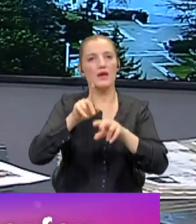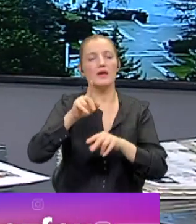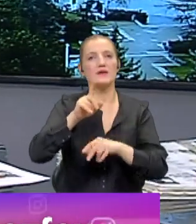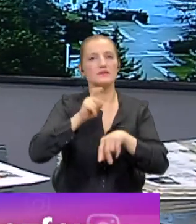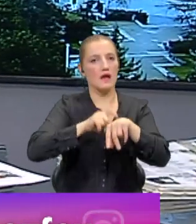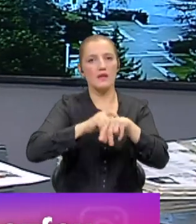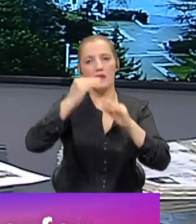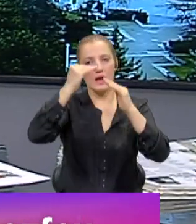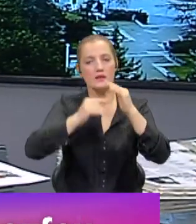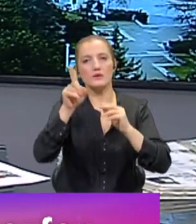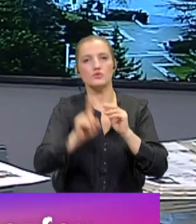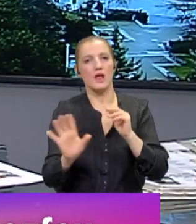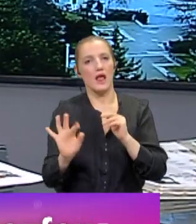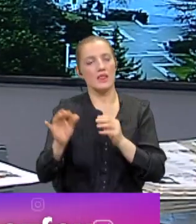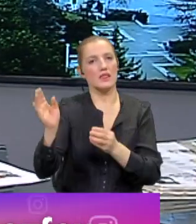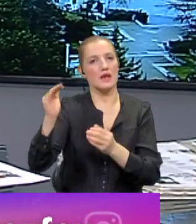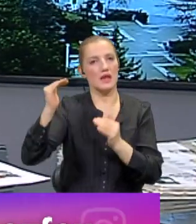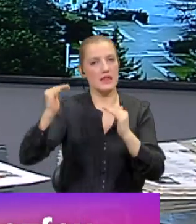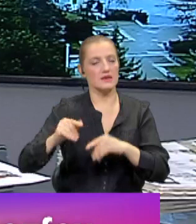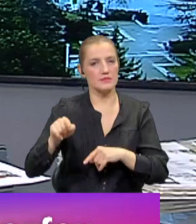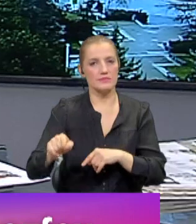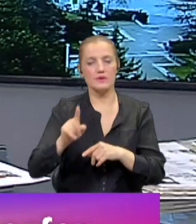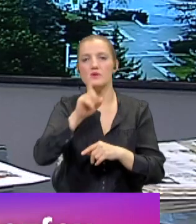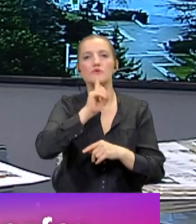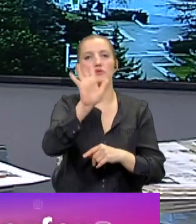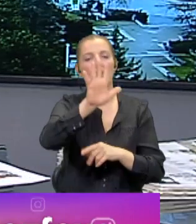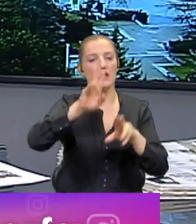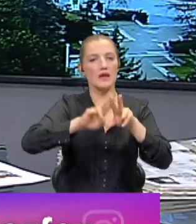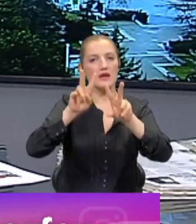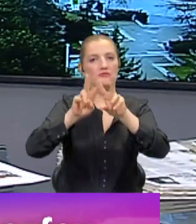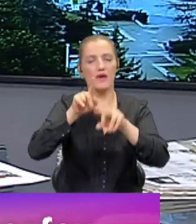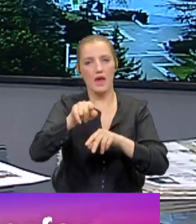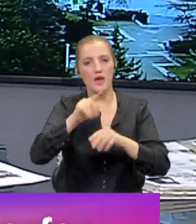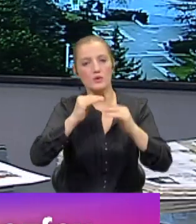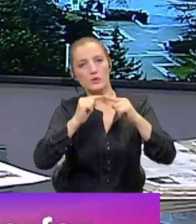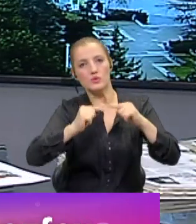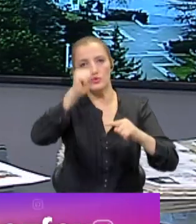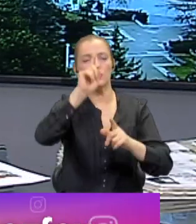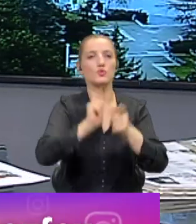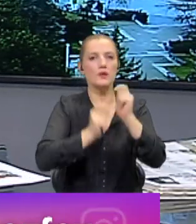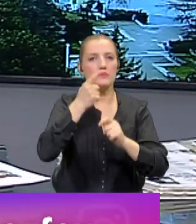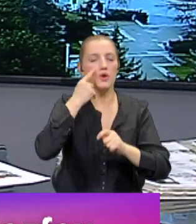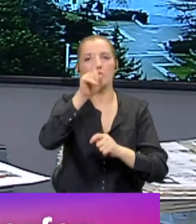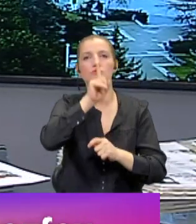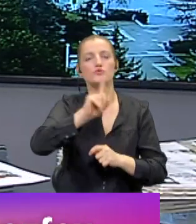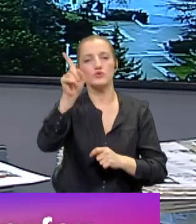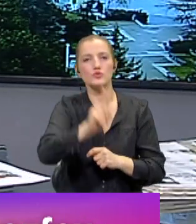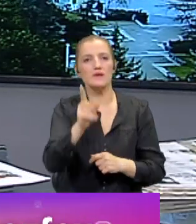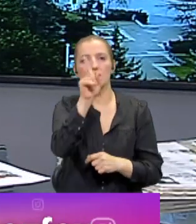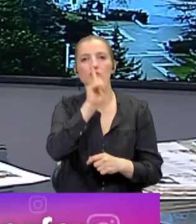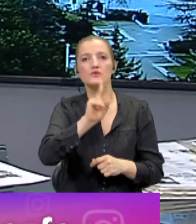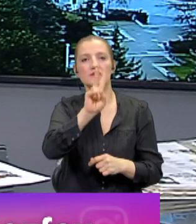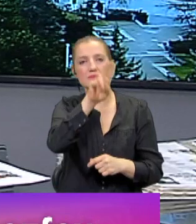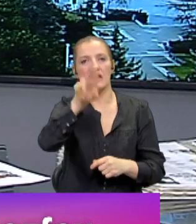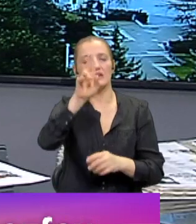52 zam 150 kilovatsaat in üstü yüzde 127 zam Ben şöyle bir baktığımda